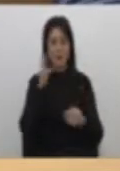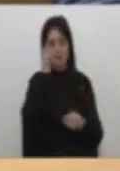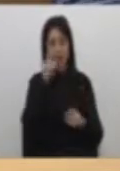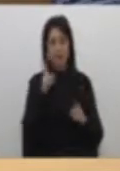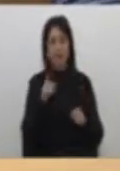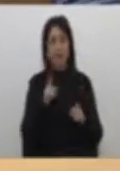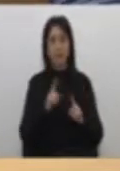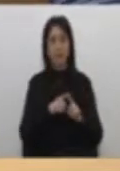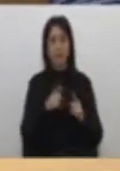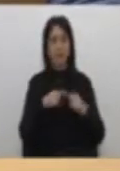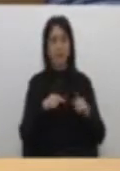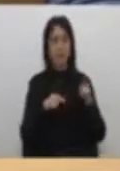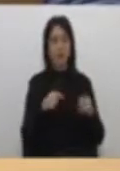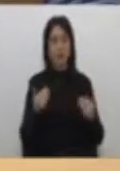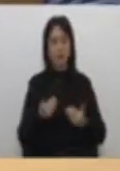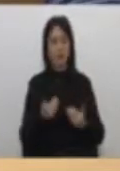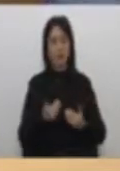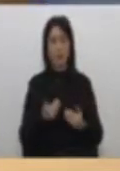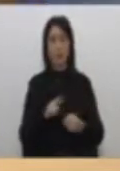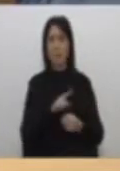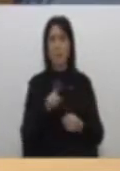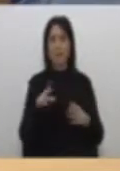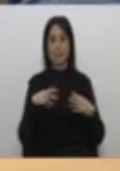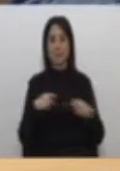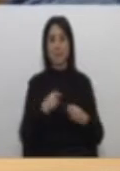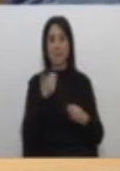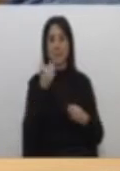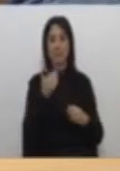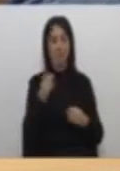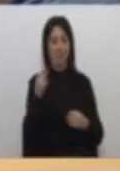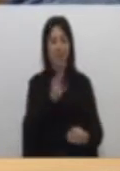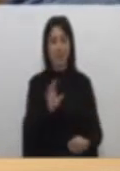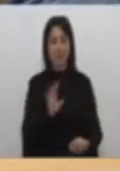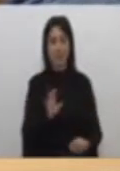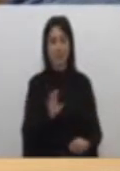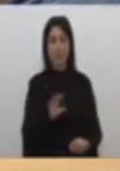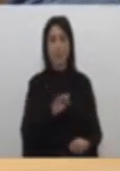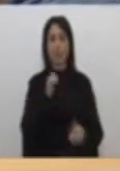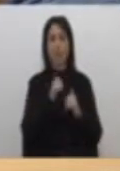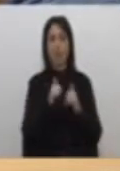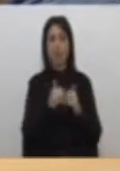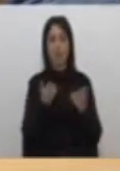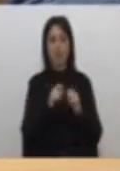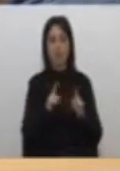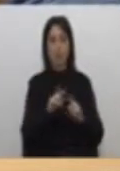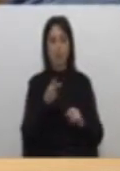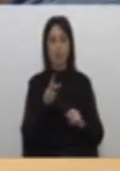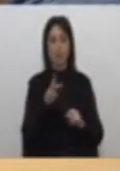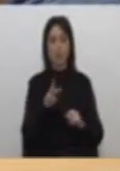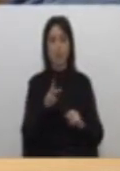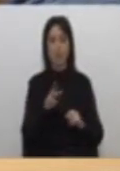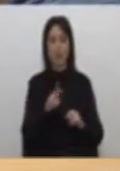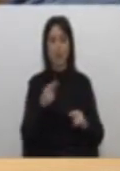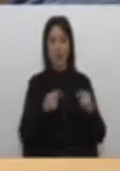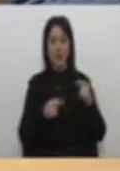და საზოგადოებას. მაგრამ სამწუხაროდ თქვენ ეს არ გაინტერესებთ და ყოველად მიუღებელი მეთოდებით